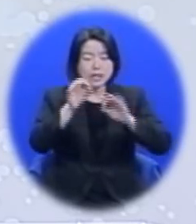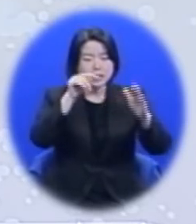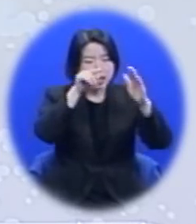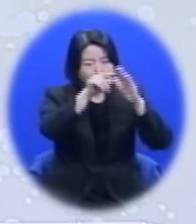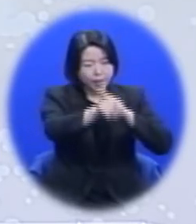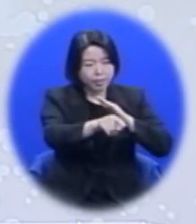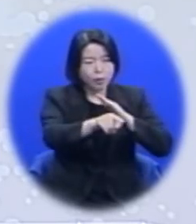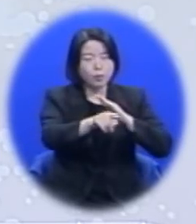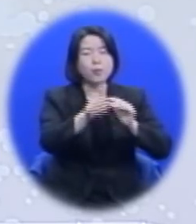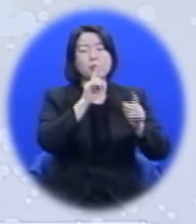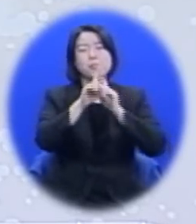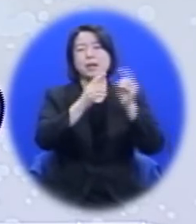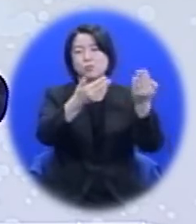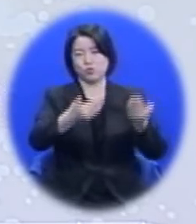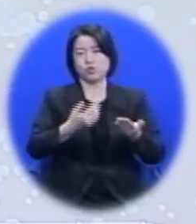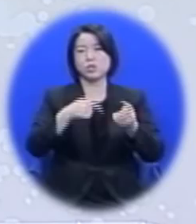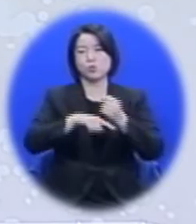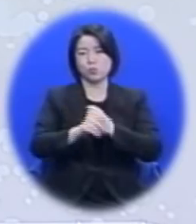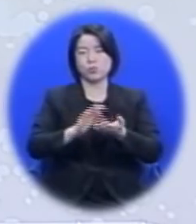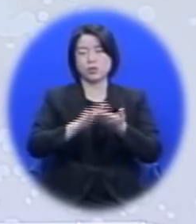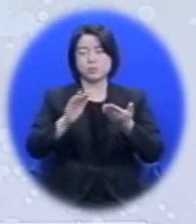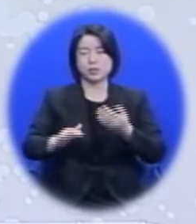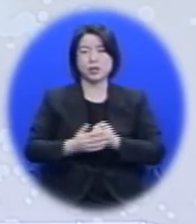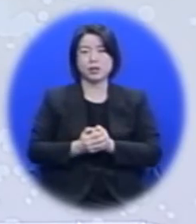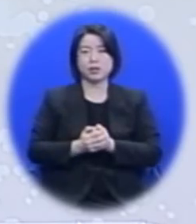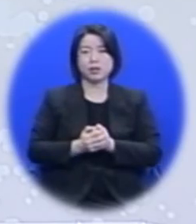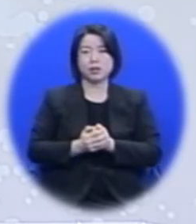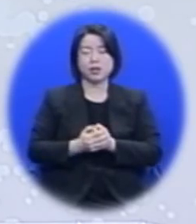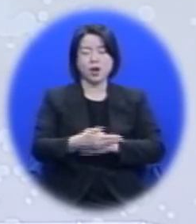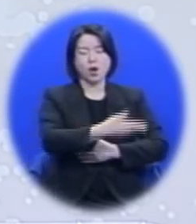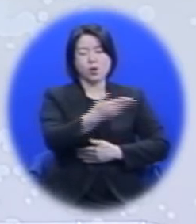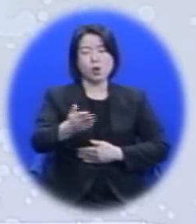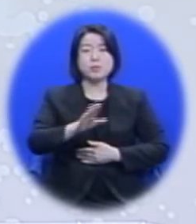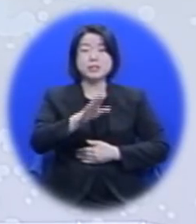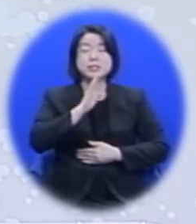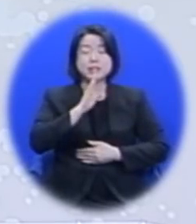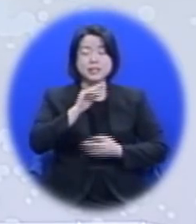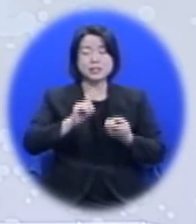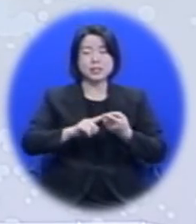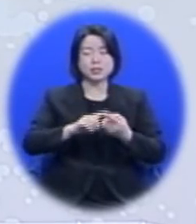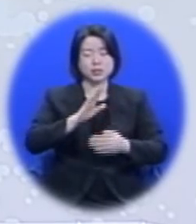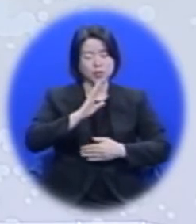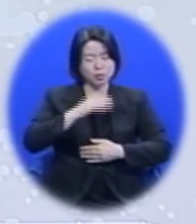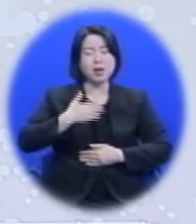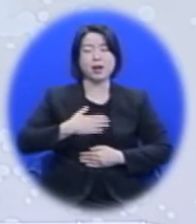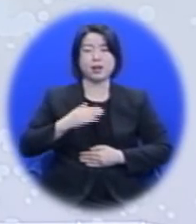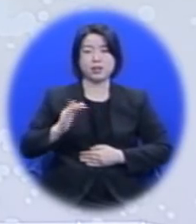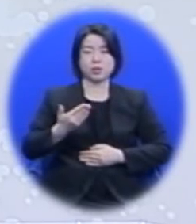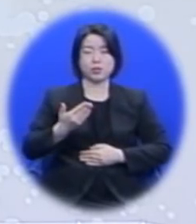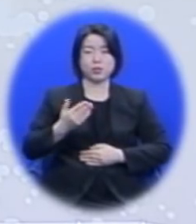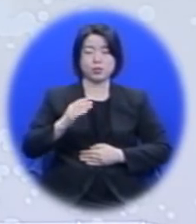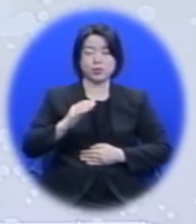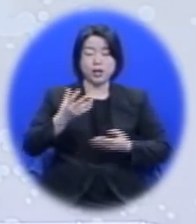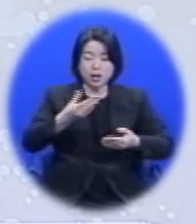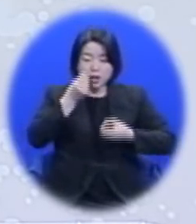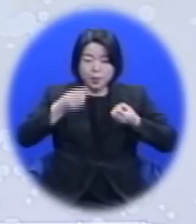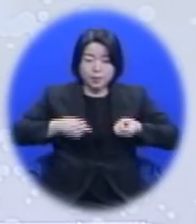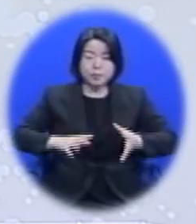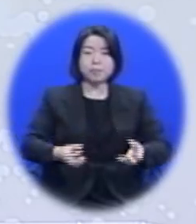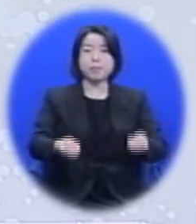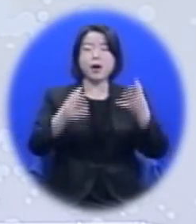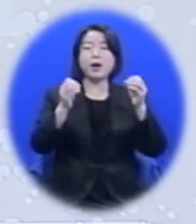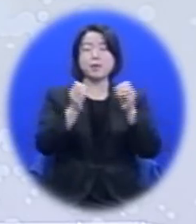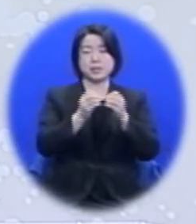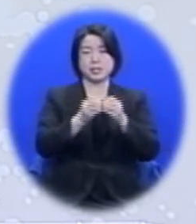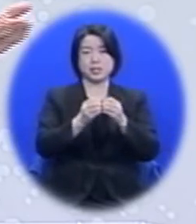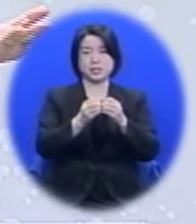것입니다. 여러분이 그 사실을 정말 아셔야 돼요. 성탄절의 메시지입니다. 들판에 있는